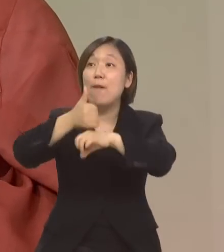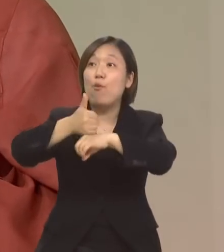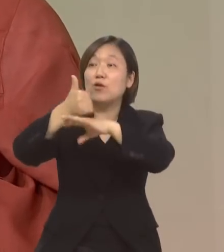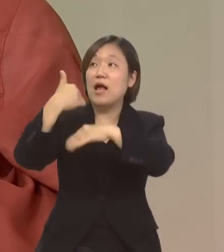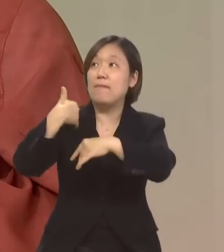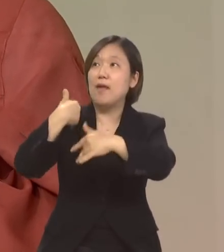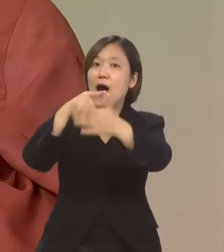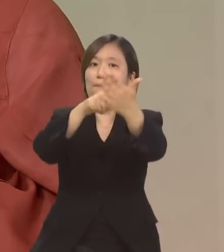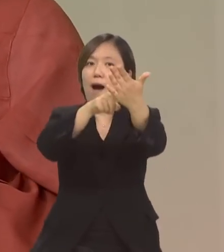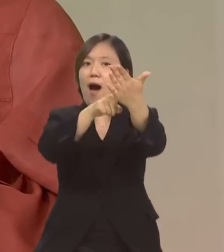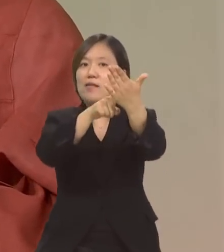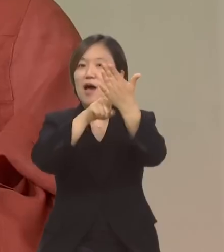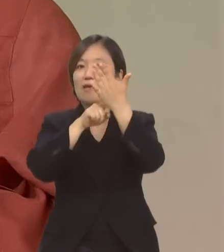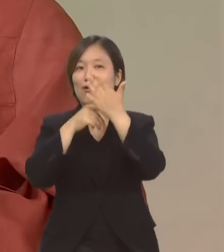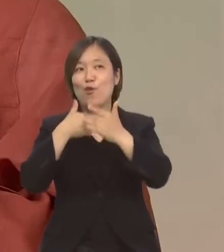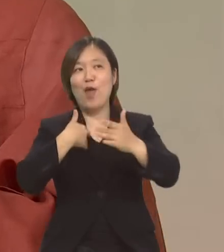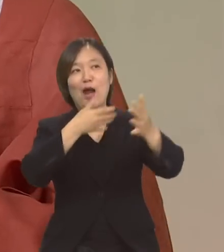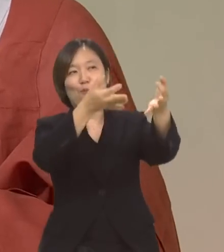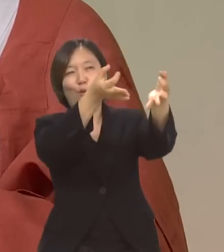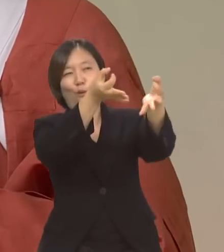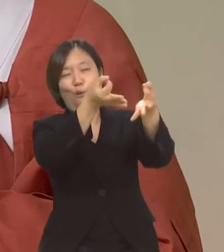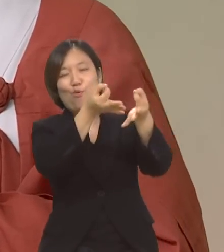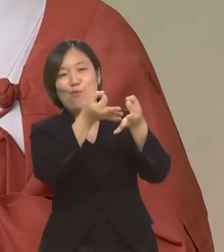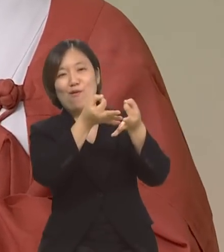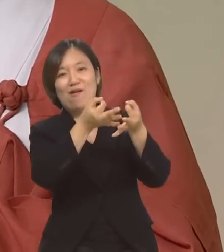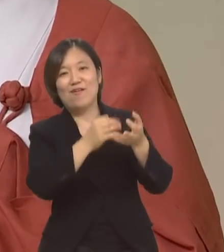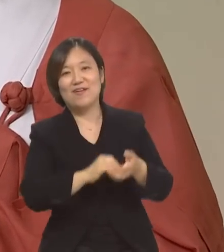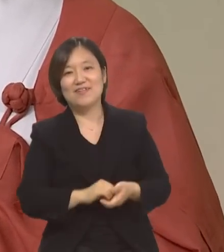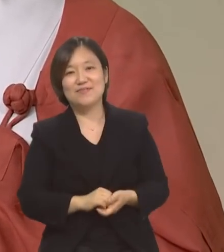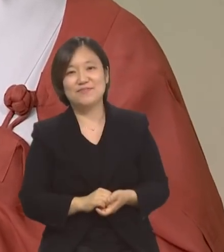바라봐 이렇게 바라보시더랍니다